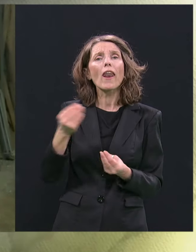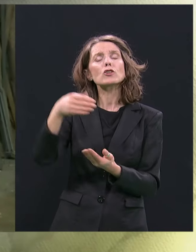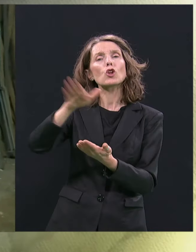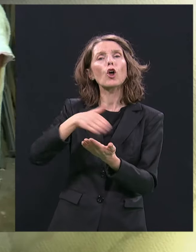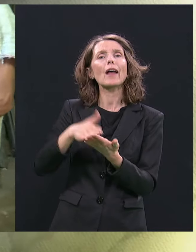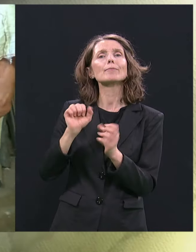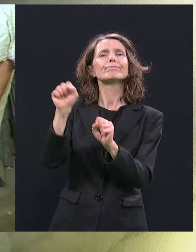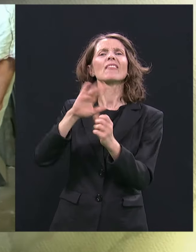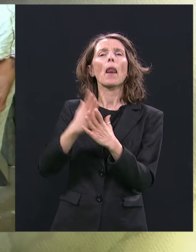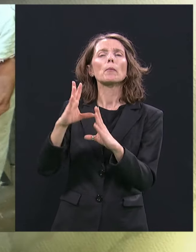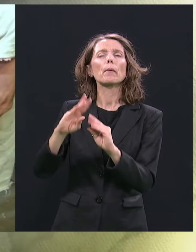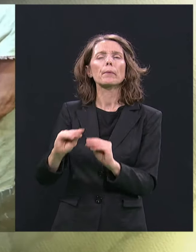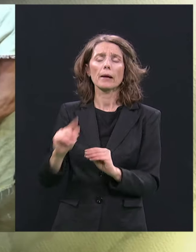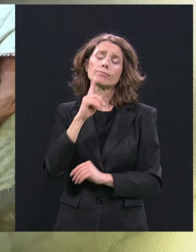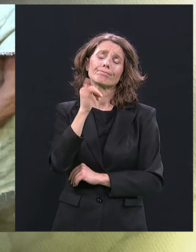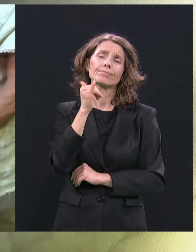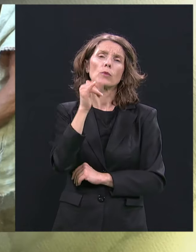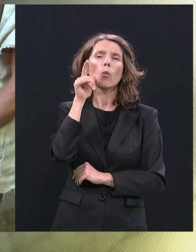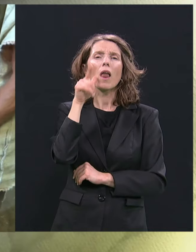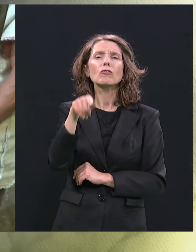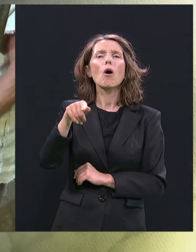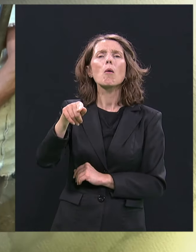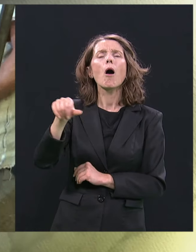obradu? Uglavnom uljem, lanenim i voskom.